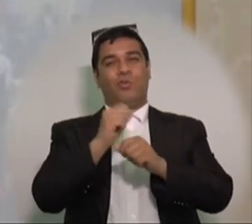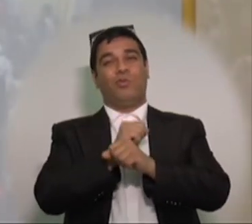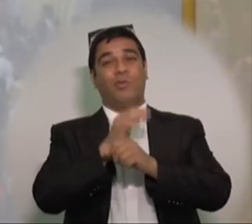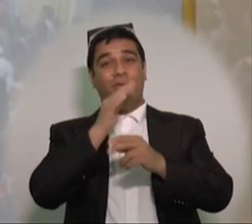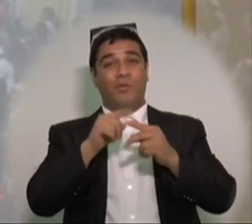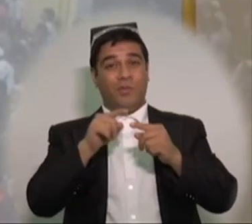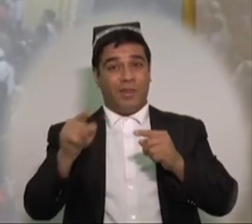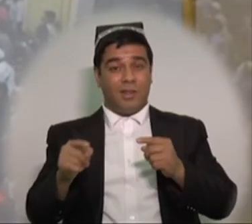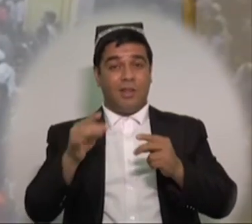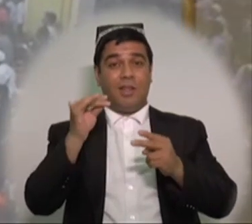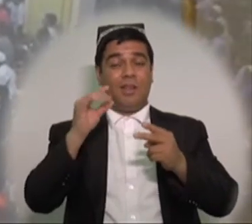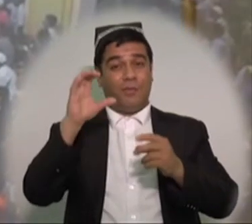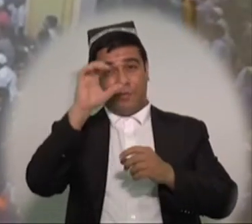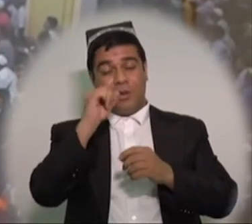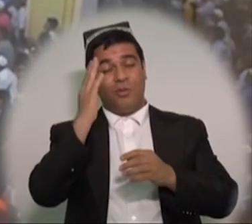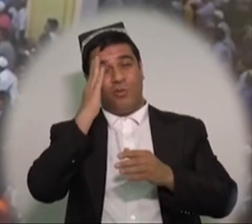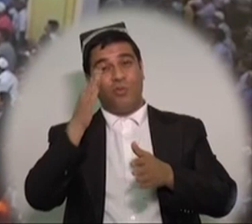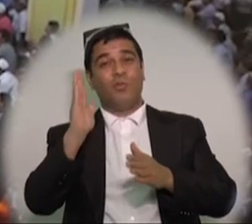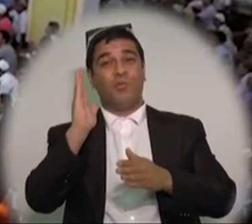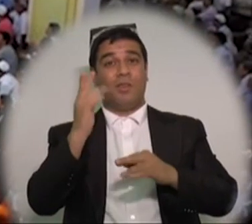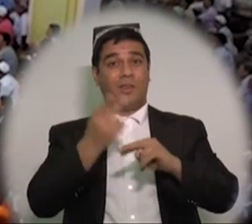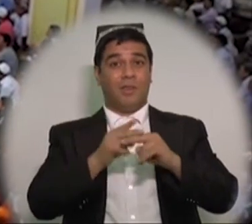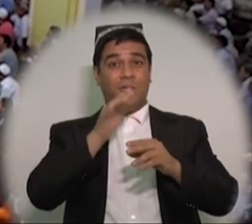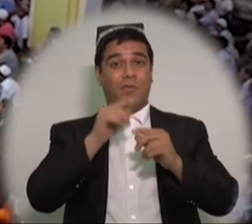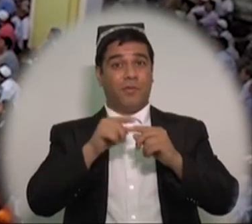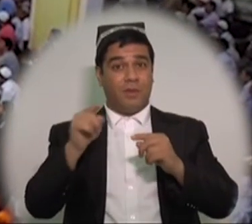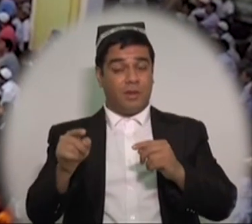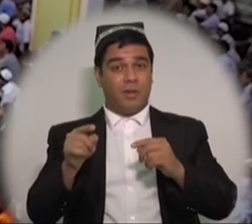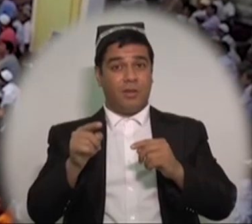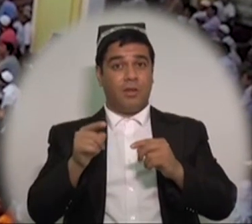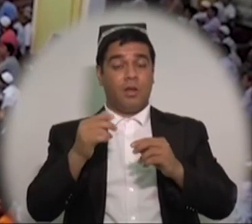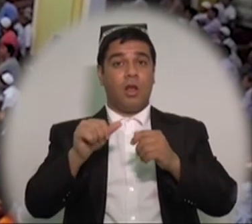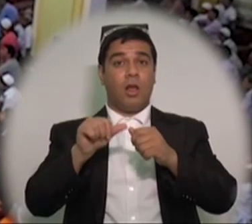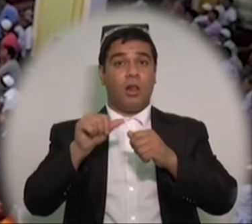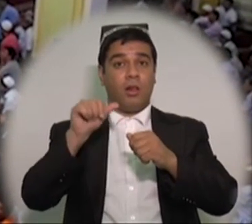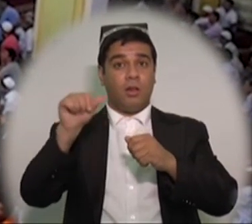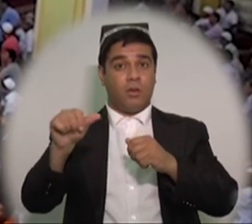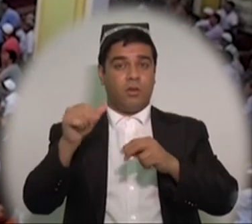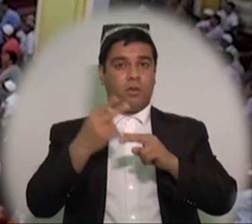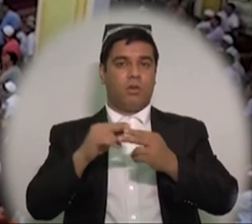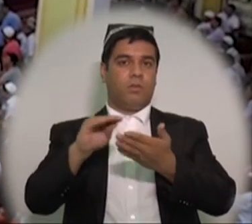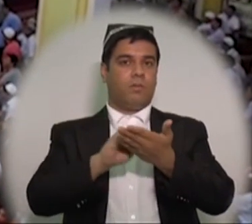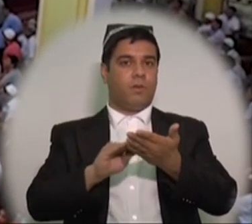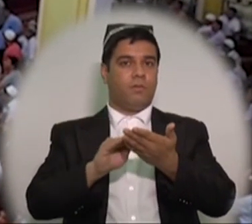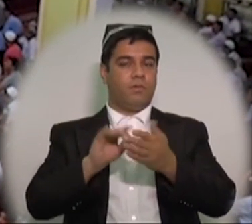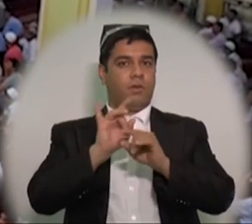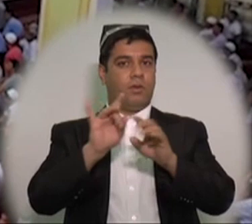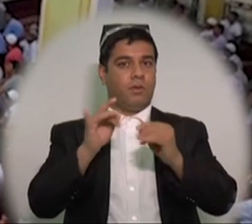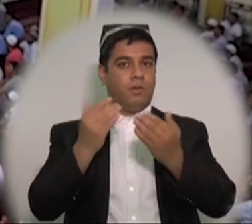dam aladıgan payeti de. Ve keçesi uykuya yatken yatadıgan payeti de. Allah'a da bu narsa